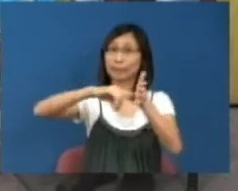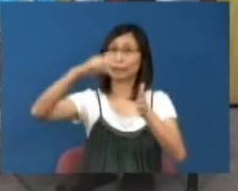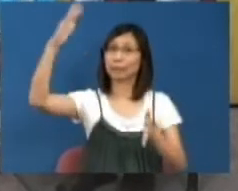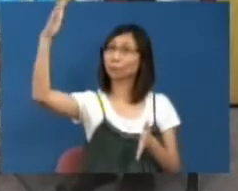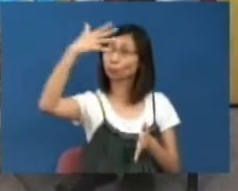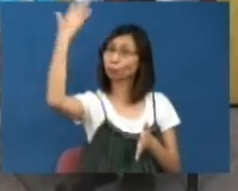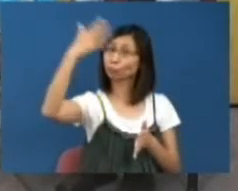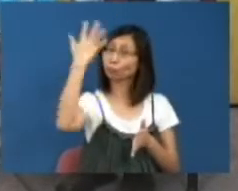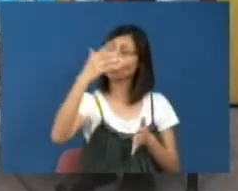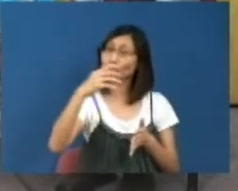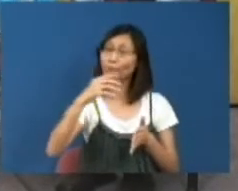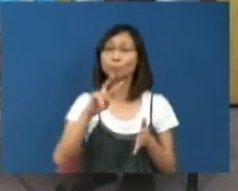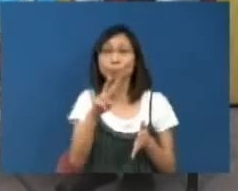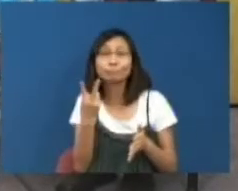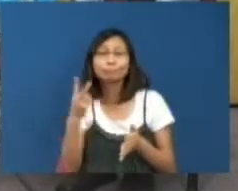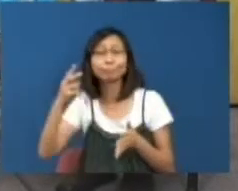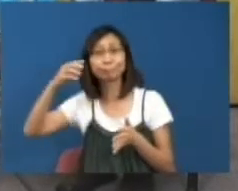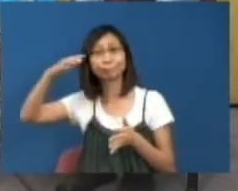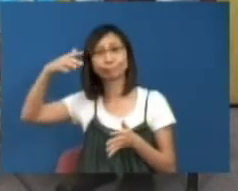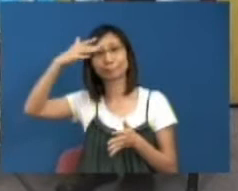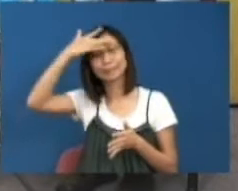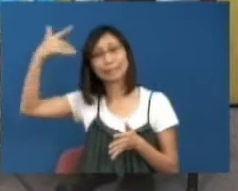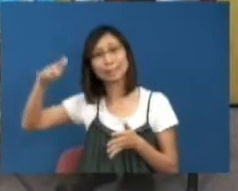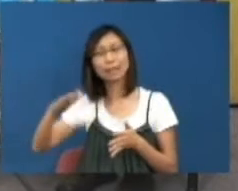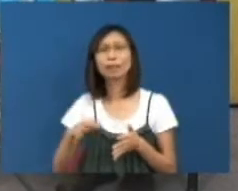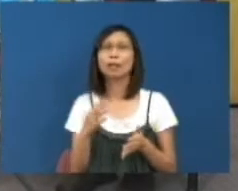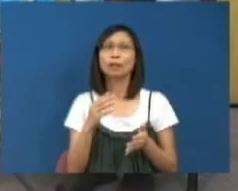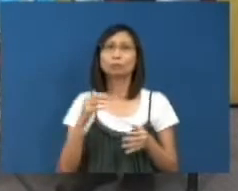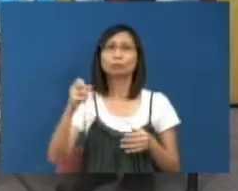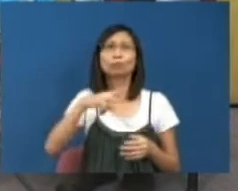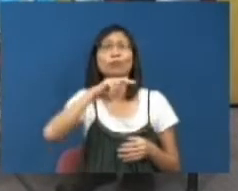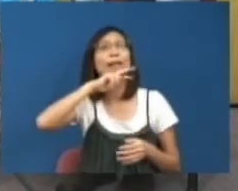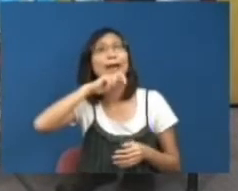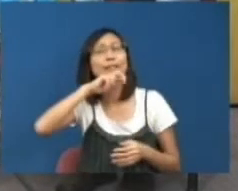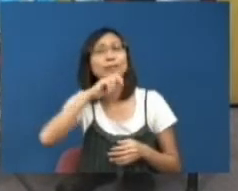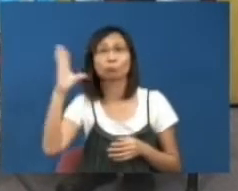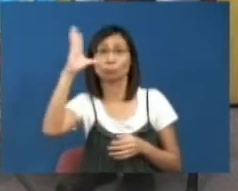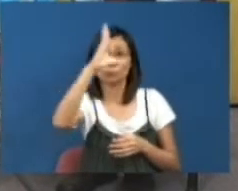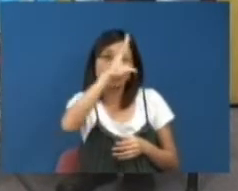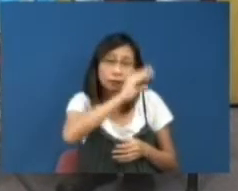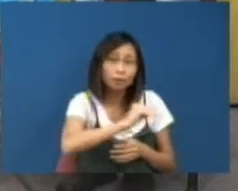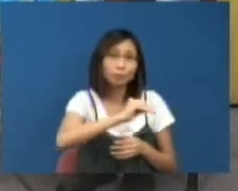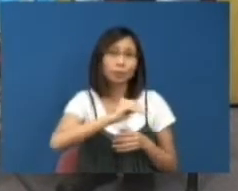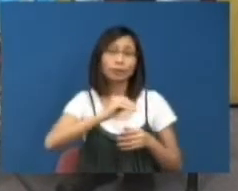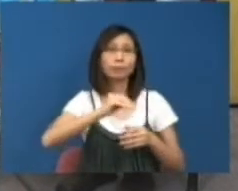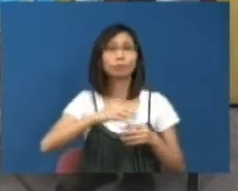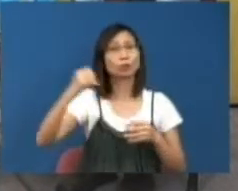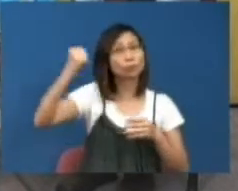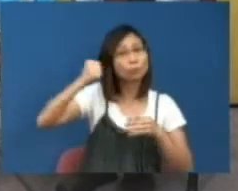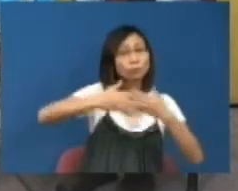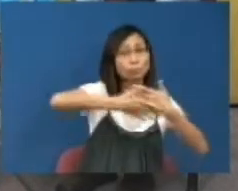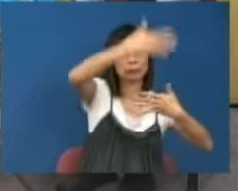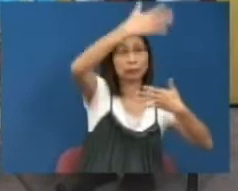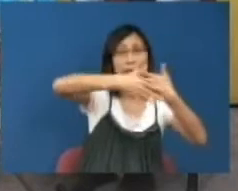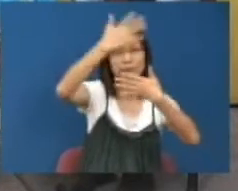即係話晏晝即係當你嗰個日照嘅時候收咗嗰啲能源入咗啲石屎，再散翻